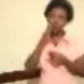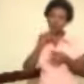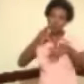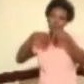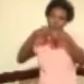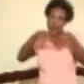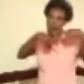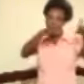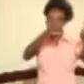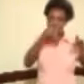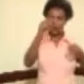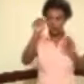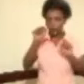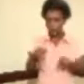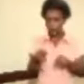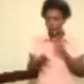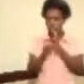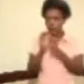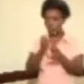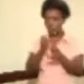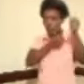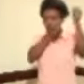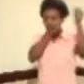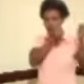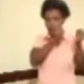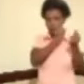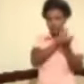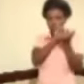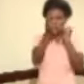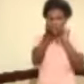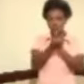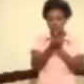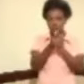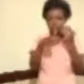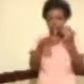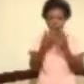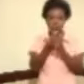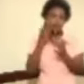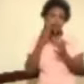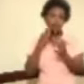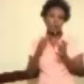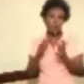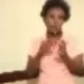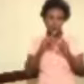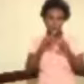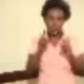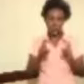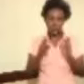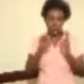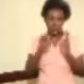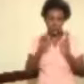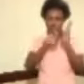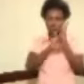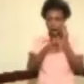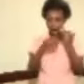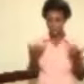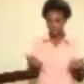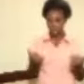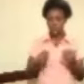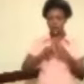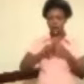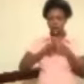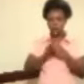rendre force de défense et de sécurité qui a remplacé la MINUSCA. Le problème, est-ce que l'État en place, est-ce que le commencer fait travail, ça? C'est le